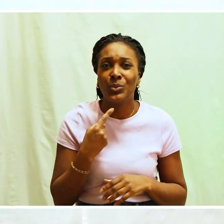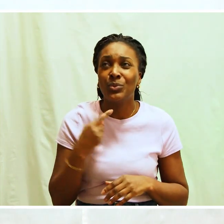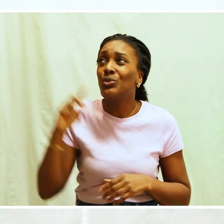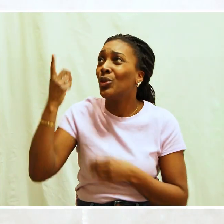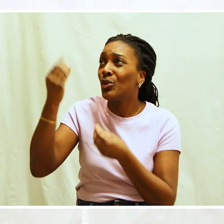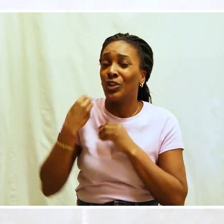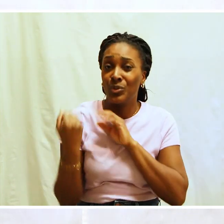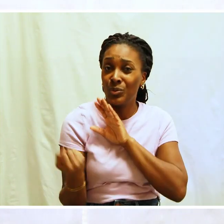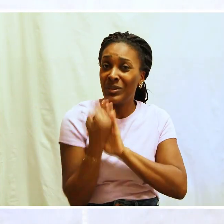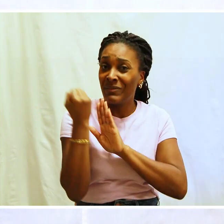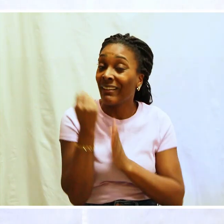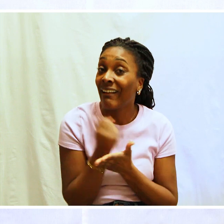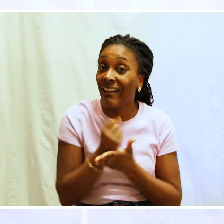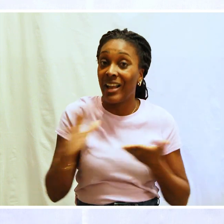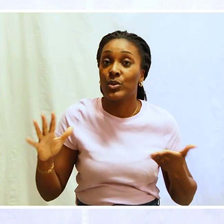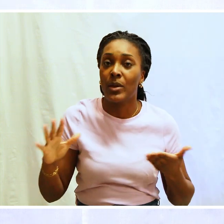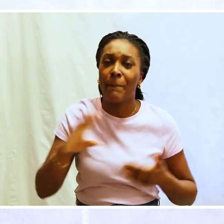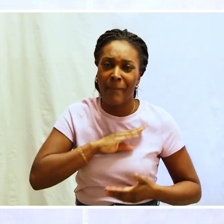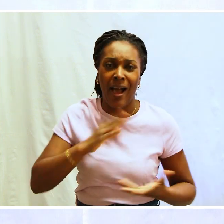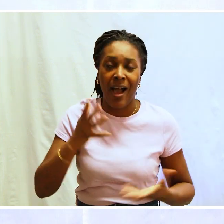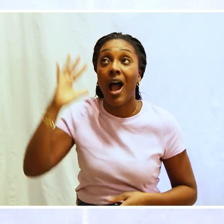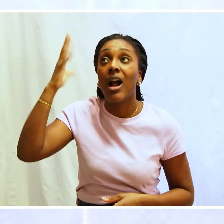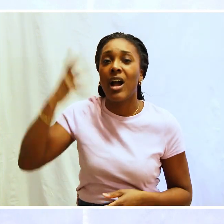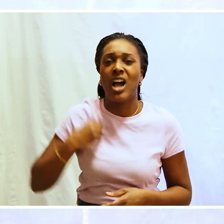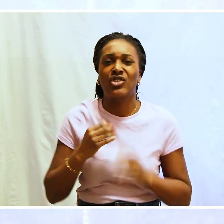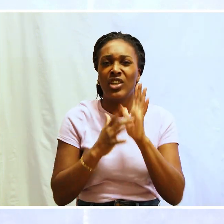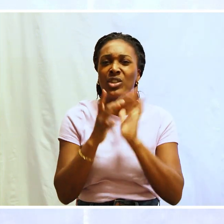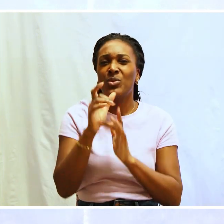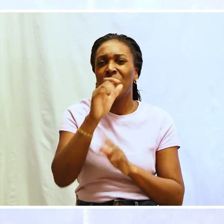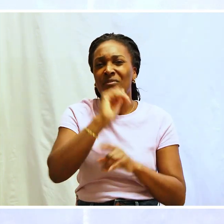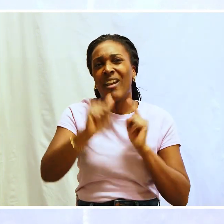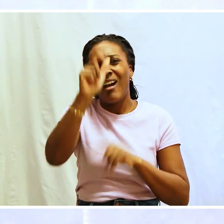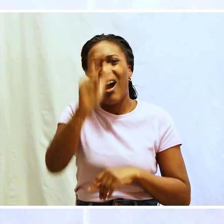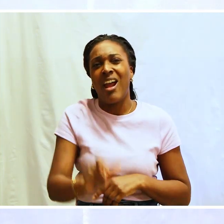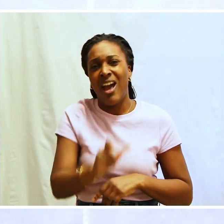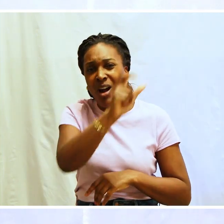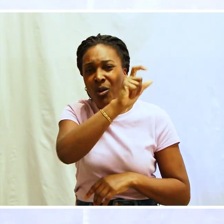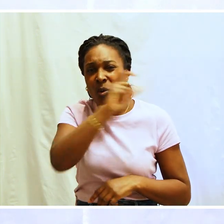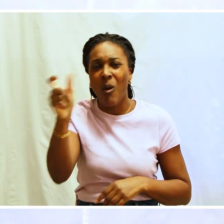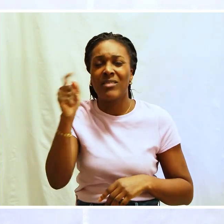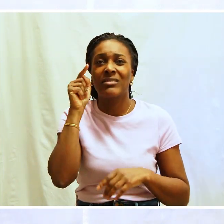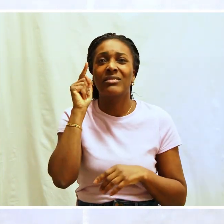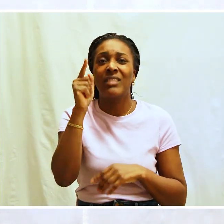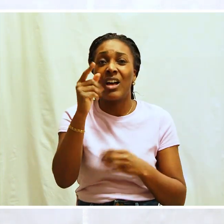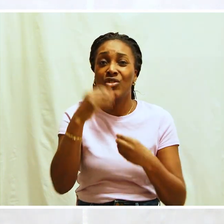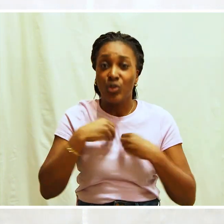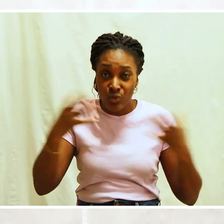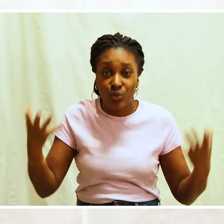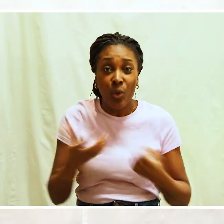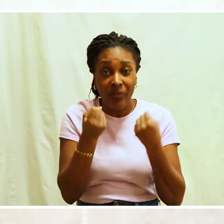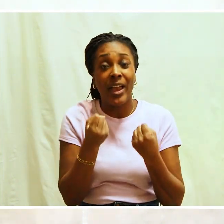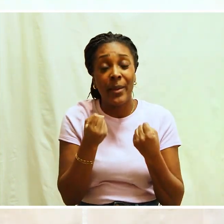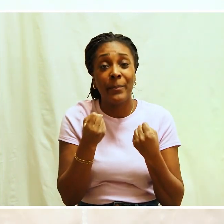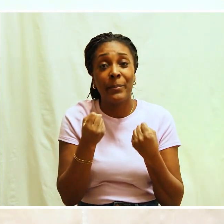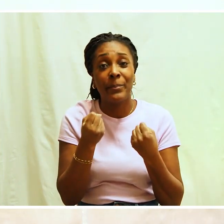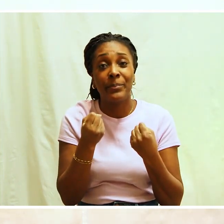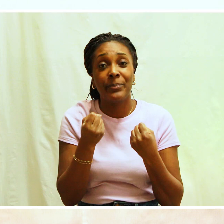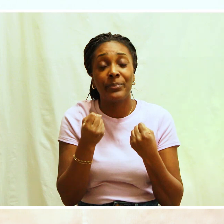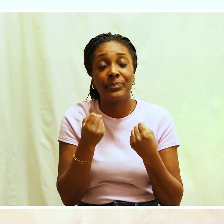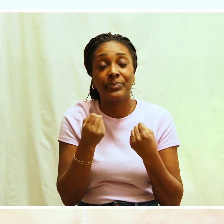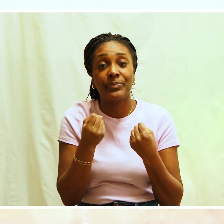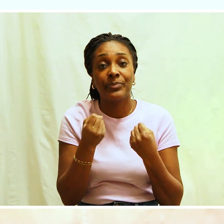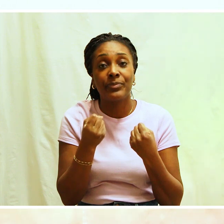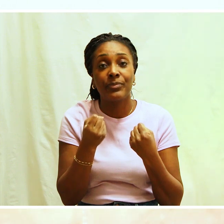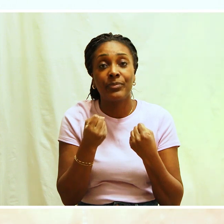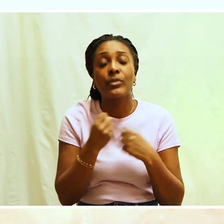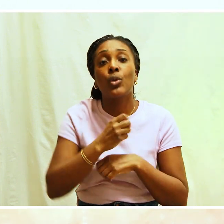grâce ». C'est Jésus qui a tout accompli, par le moyen de la rédemption en Jésus-Christ.